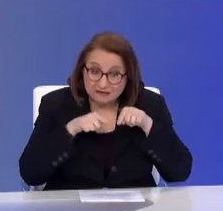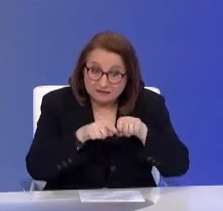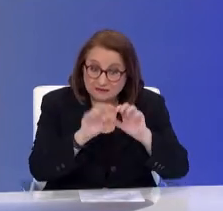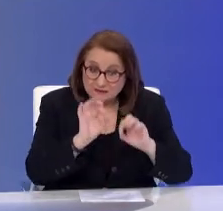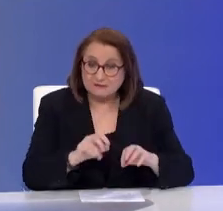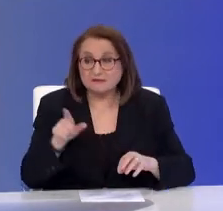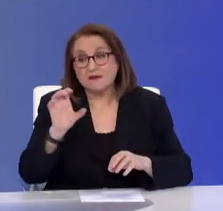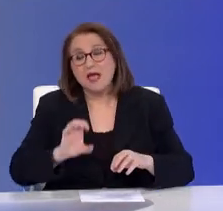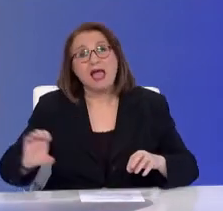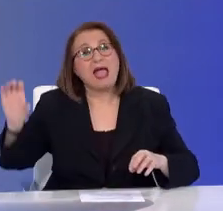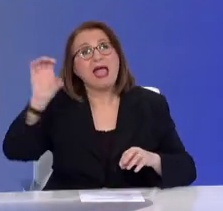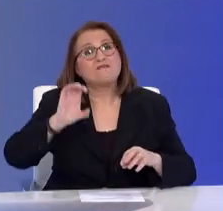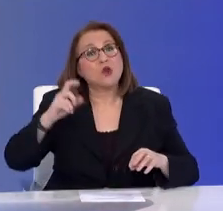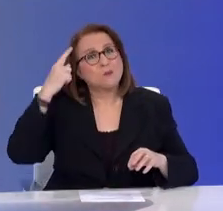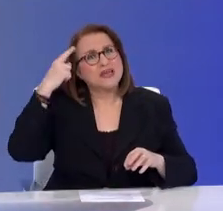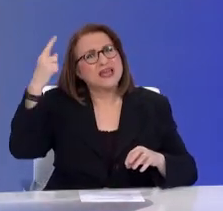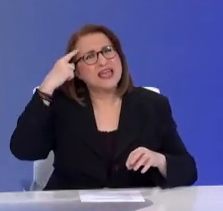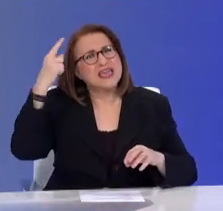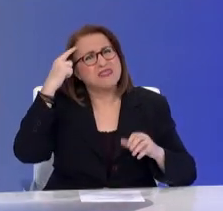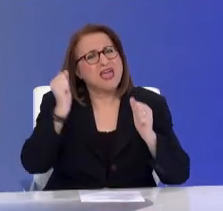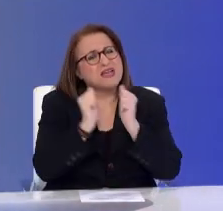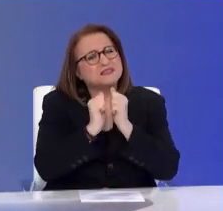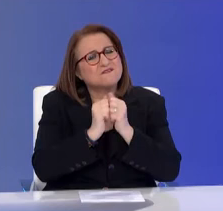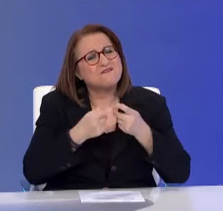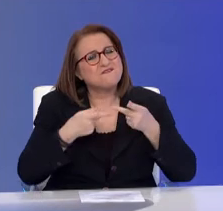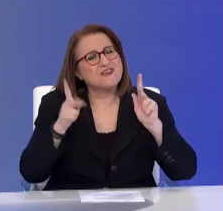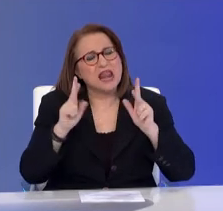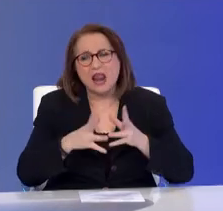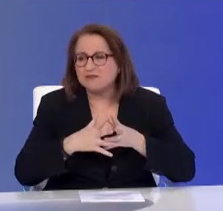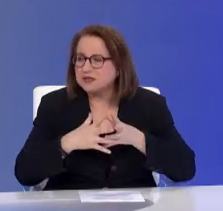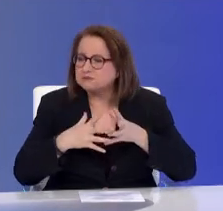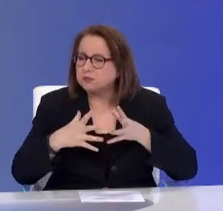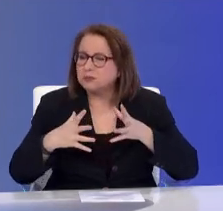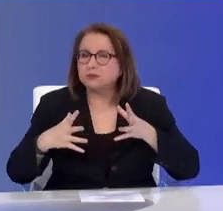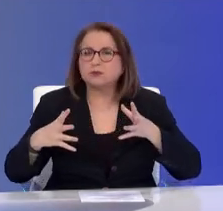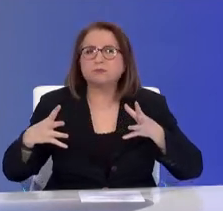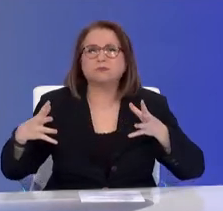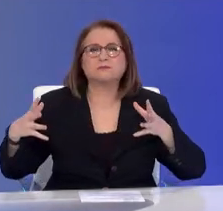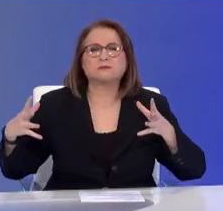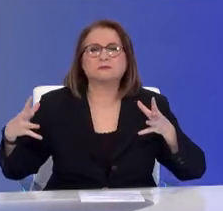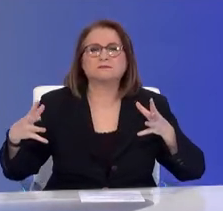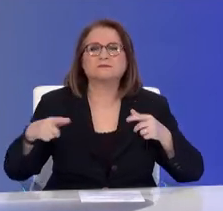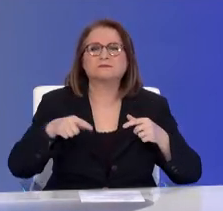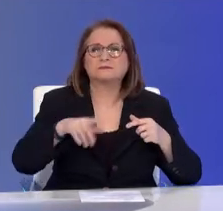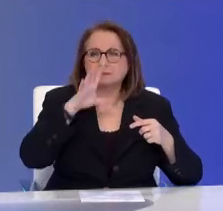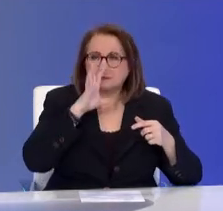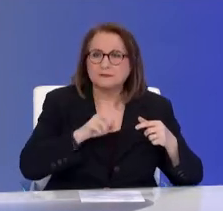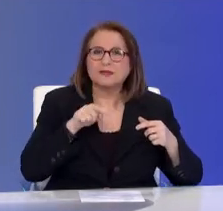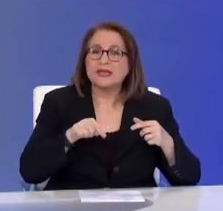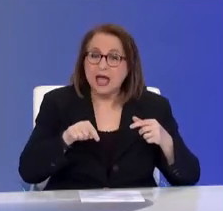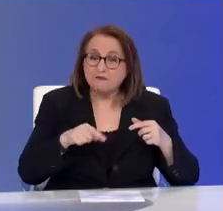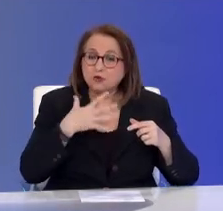ιδέες διαδίδονταν και πραγματικά ήταν οι